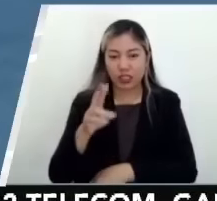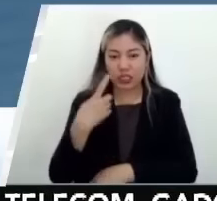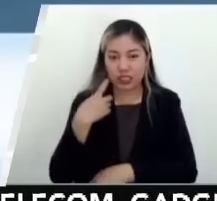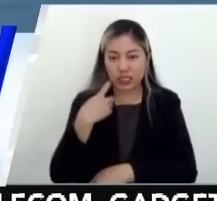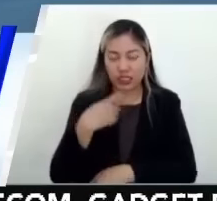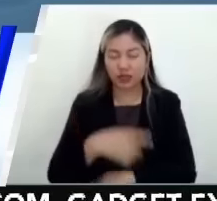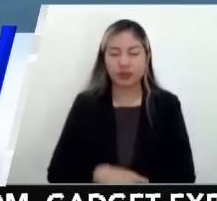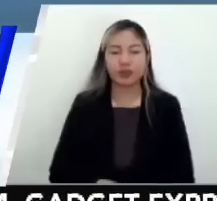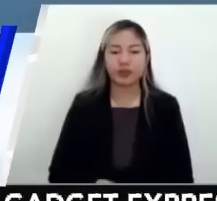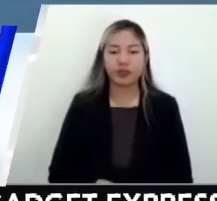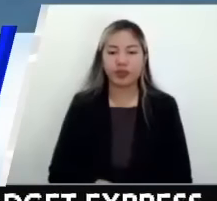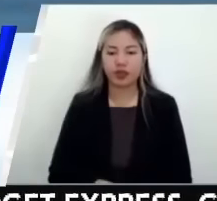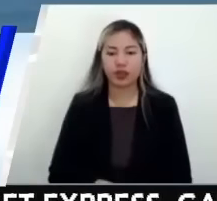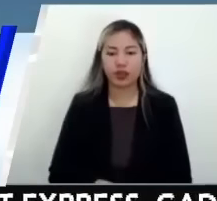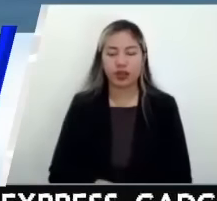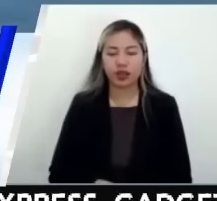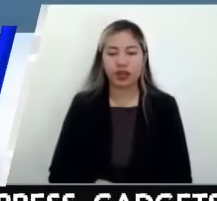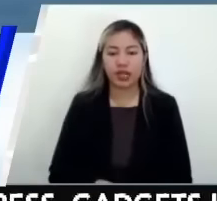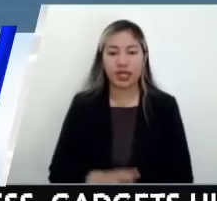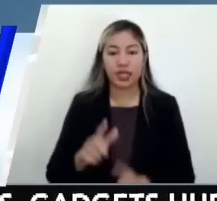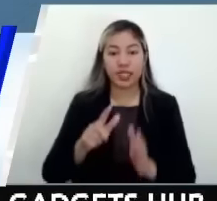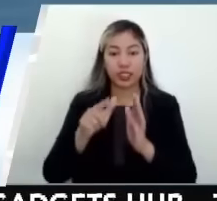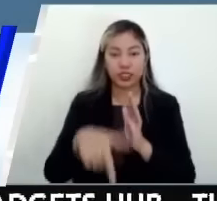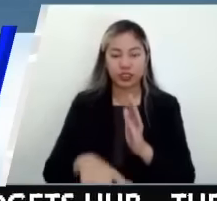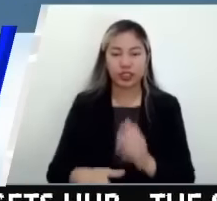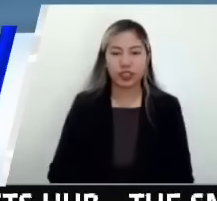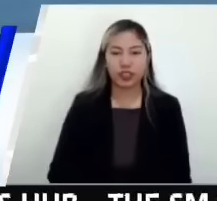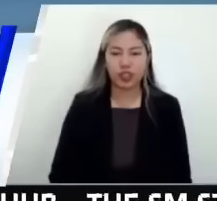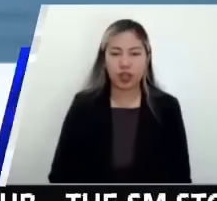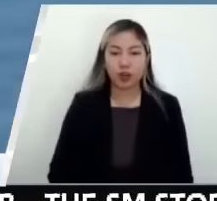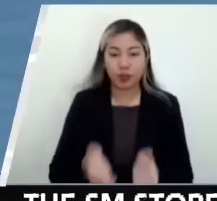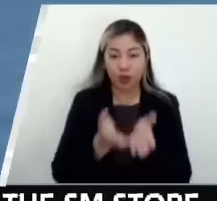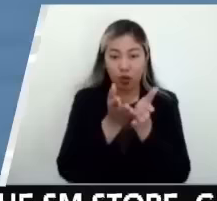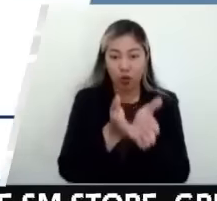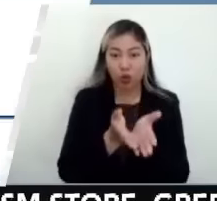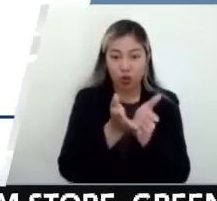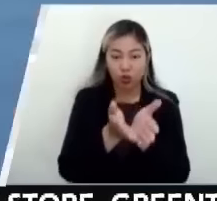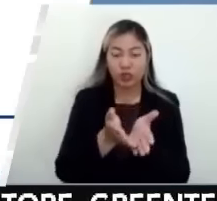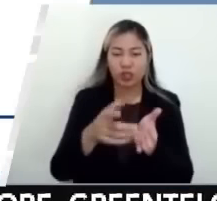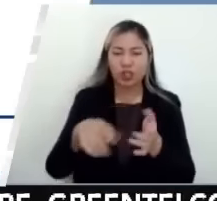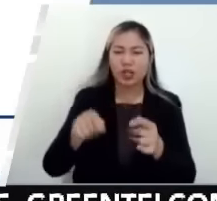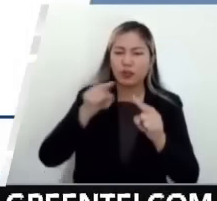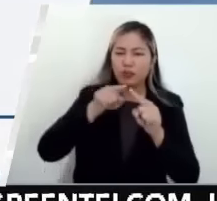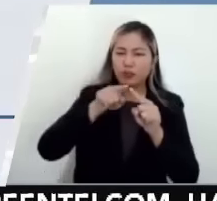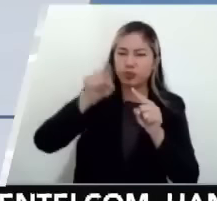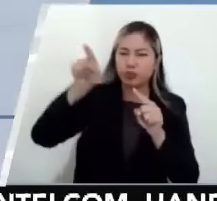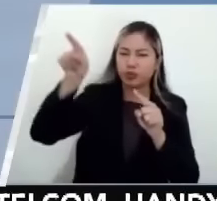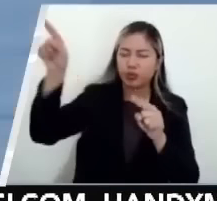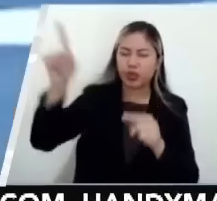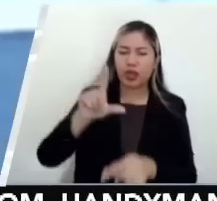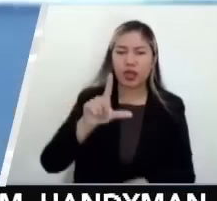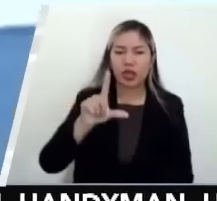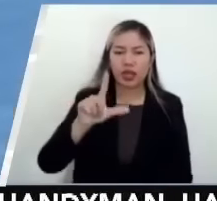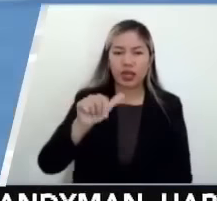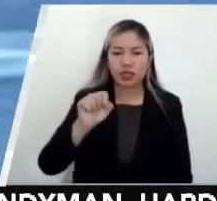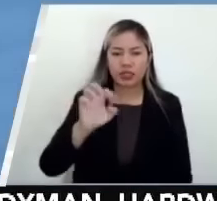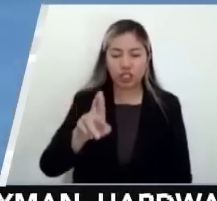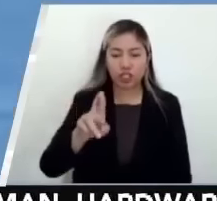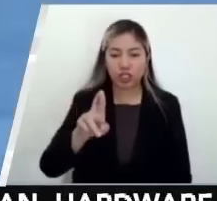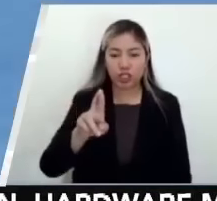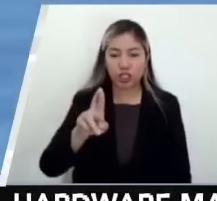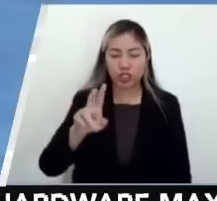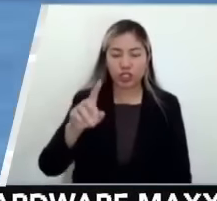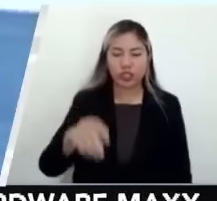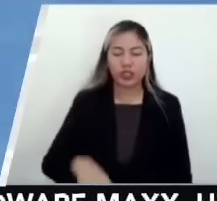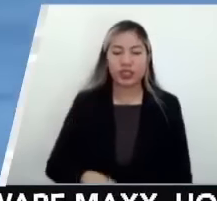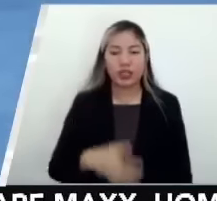Maya-maya pa, sinilaw ng missile boat ang sinasakyan naming eroplano. Yan ang laser. Agad nag-radio challenge